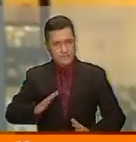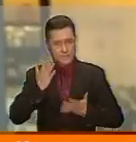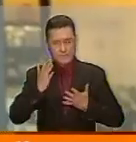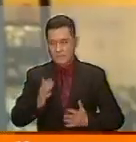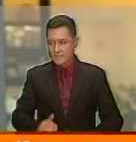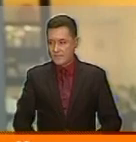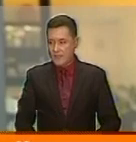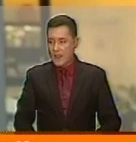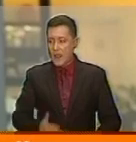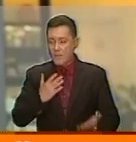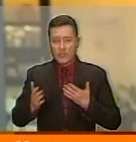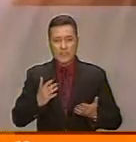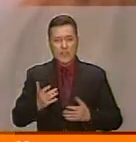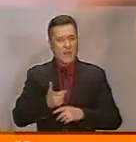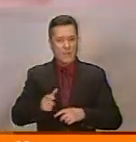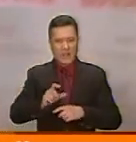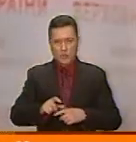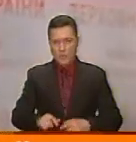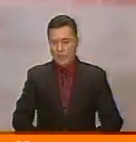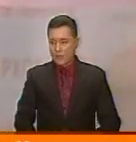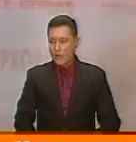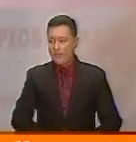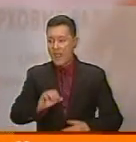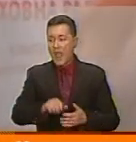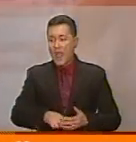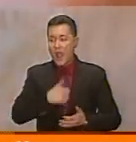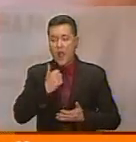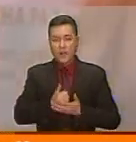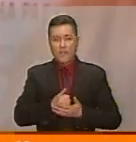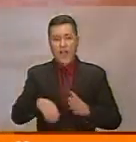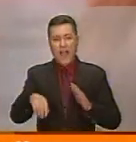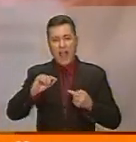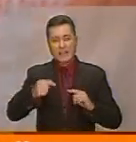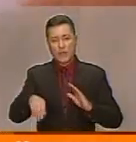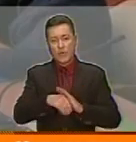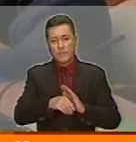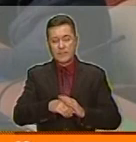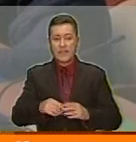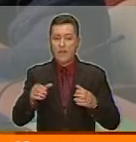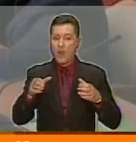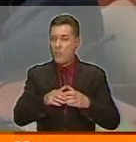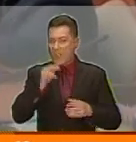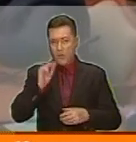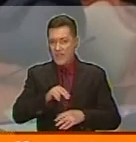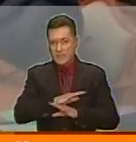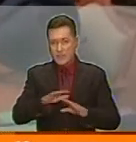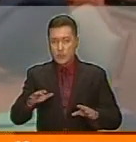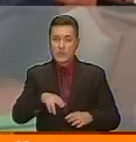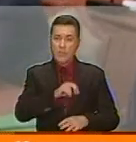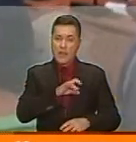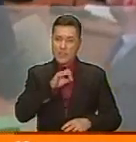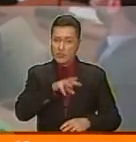там, можливо, перегнув палку. Голова антикорупційного комітету Соболєв нікого відверто не засуджує. Каже, із Парасюком про